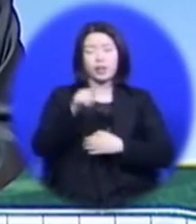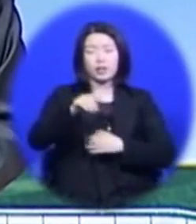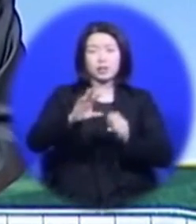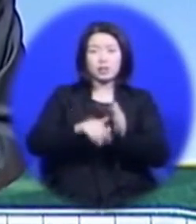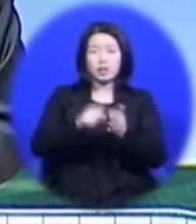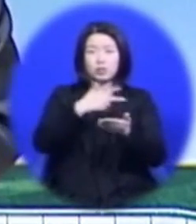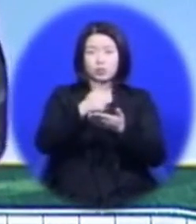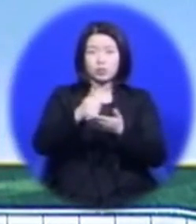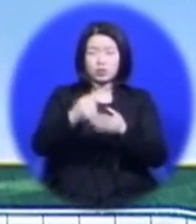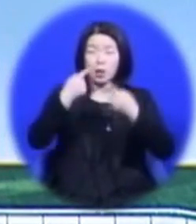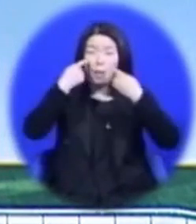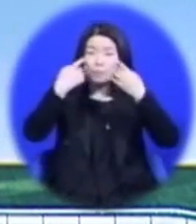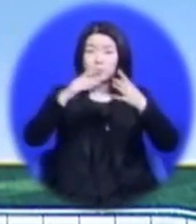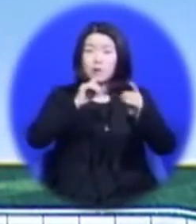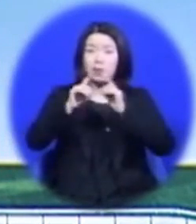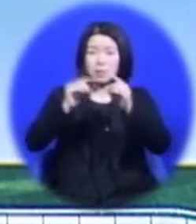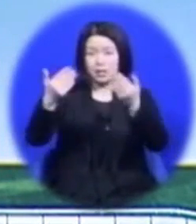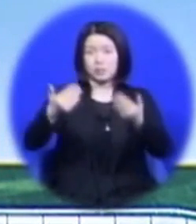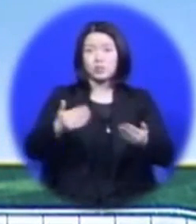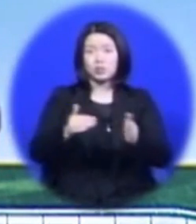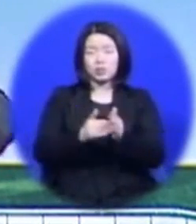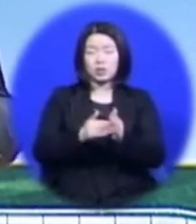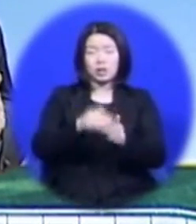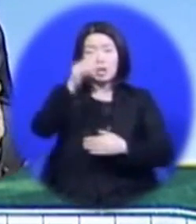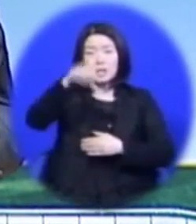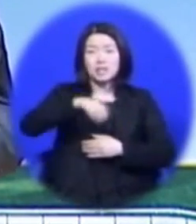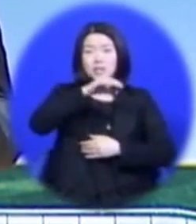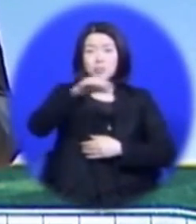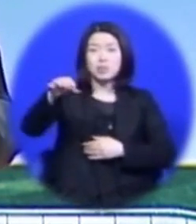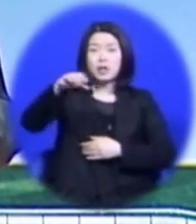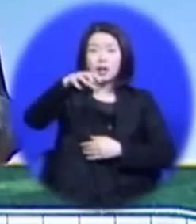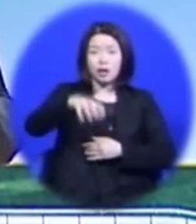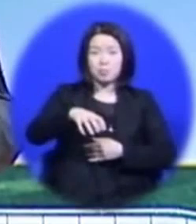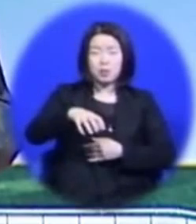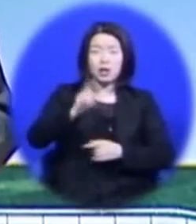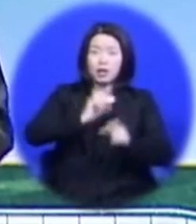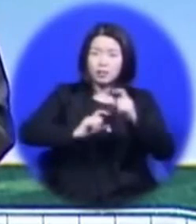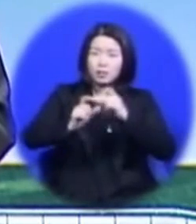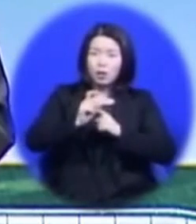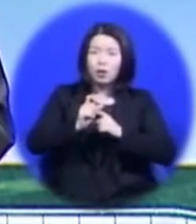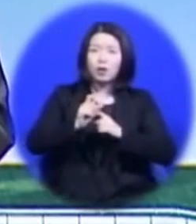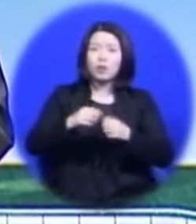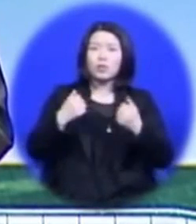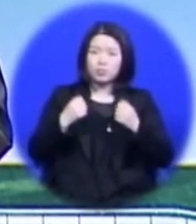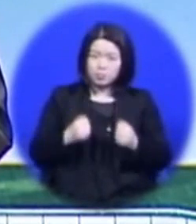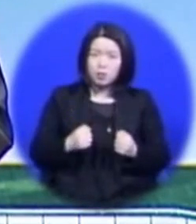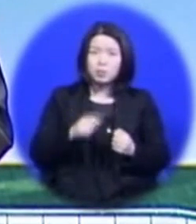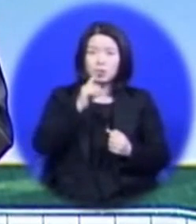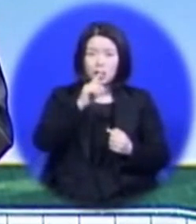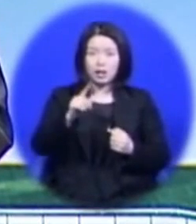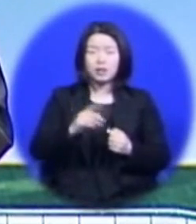분명한 말씀을 주셨습니다. 십자가 앞에 더 머물라.